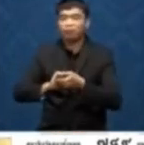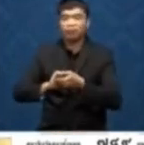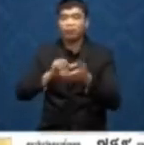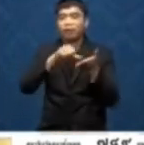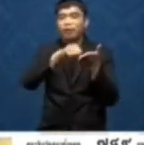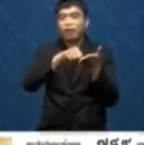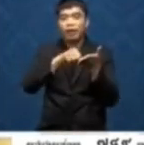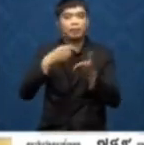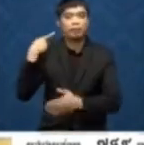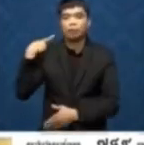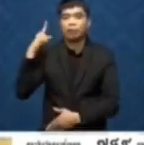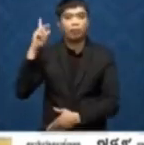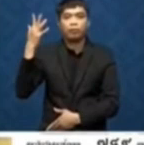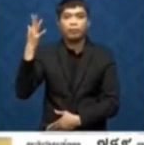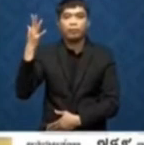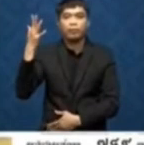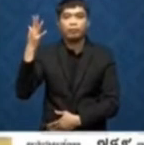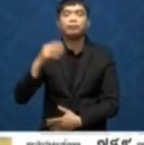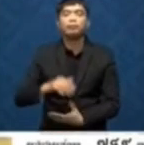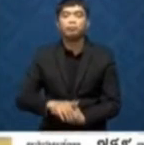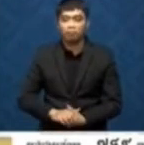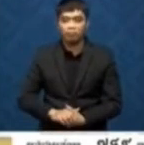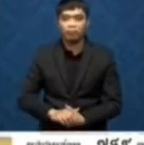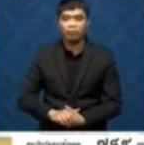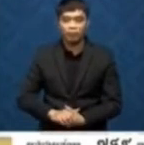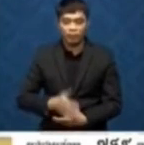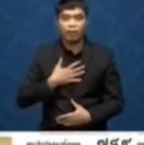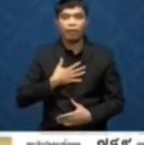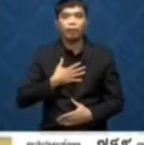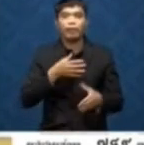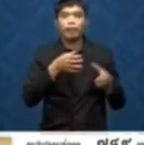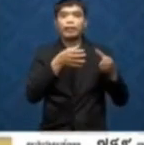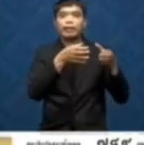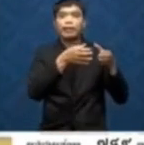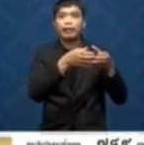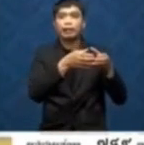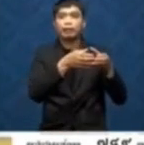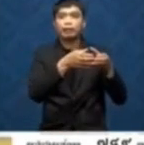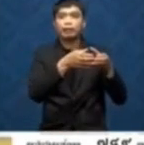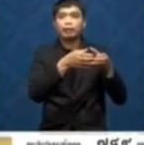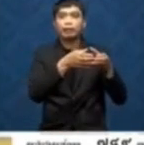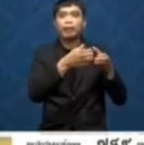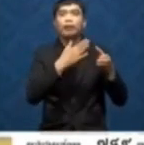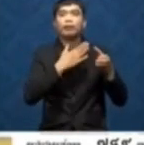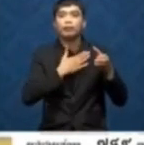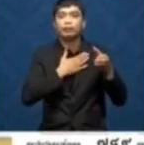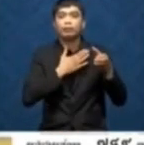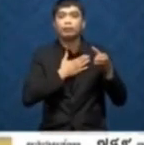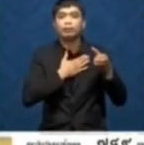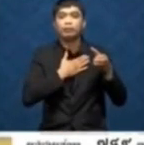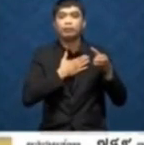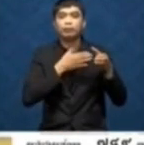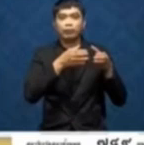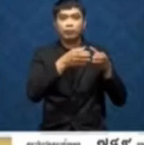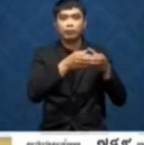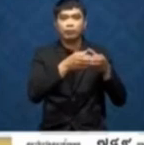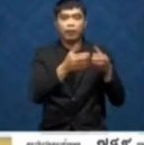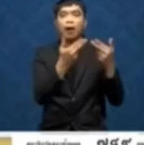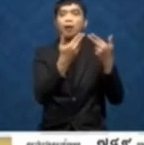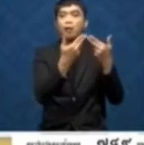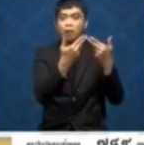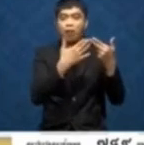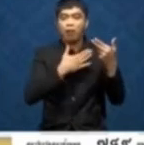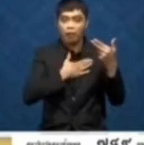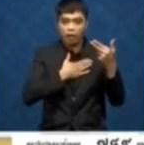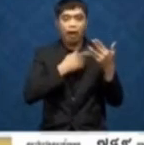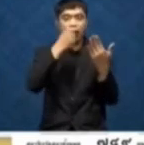ใดๆดังนั้นพรรครวมไทยสร้างชาติตัวแทนของพี่น้องประชาชนคนไท